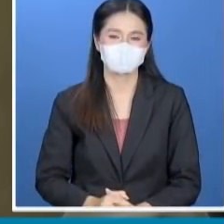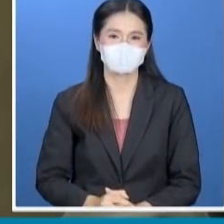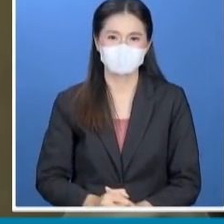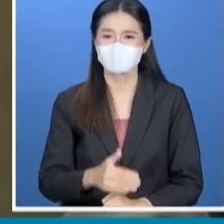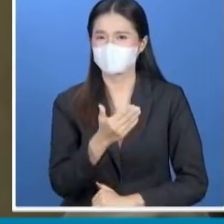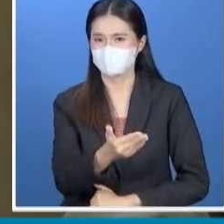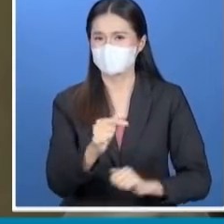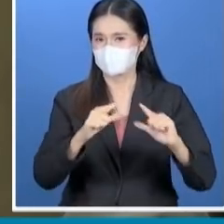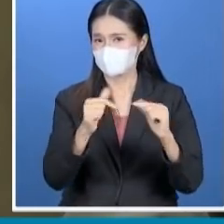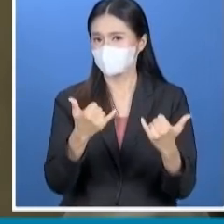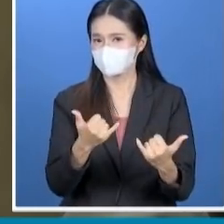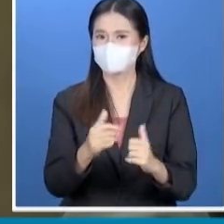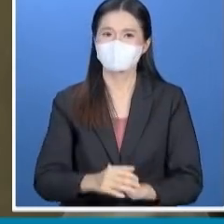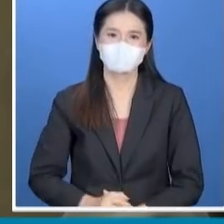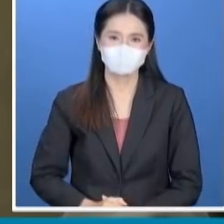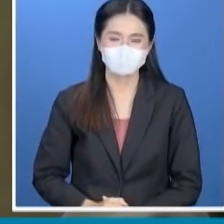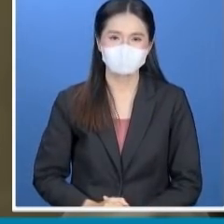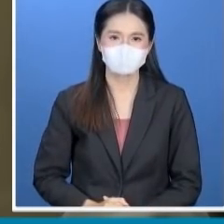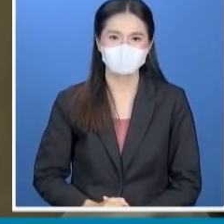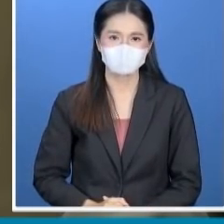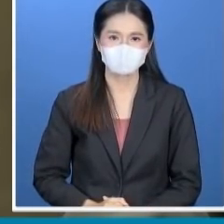จในลักษณะของคดีนะครับ